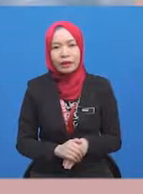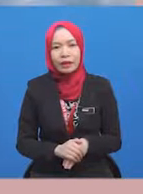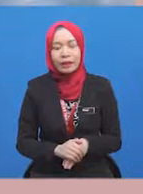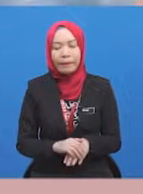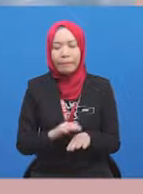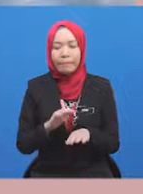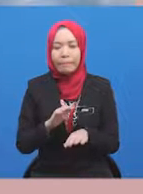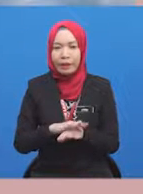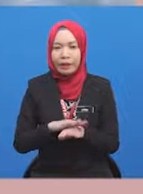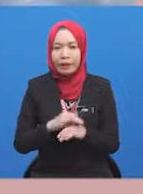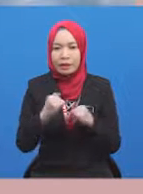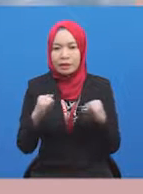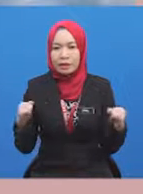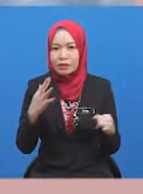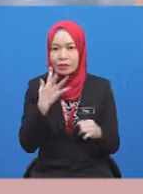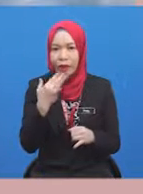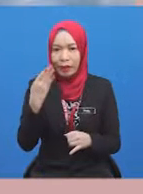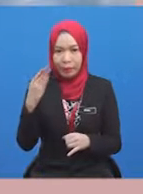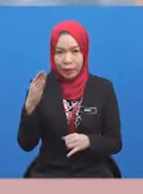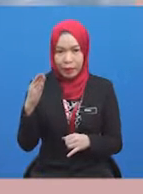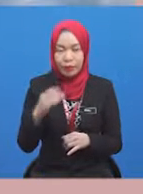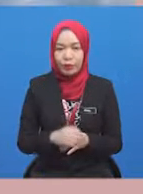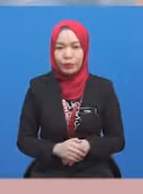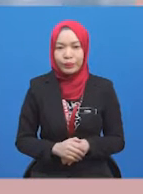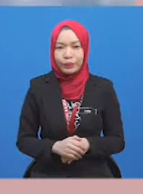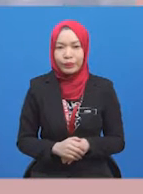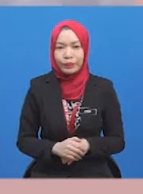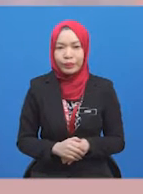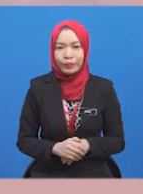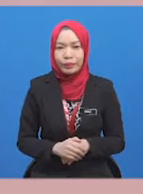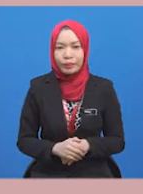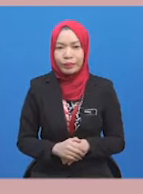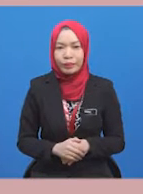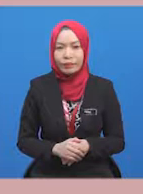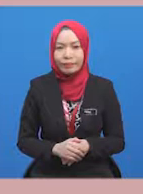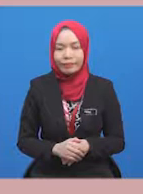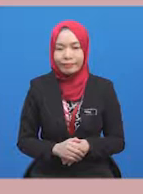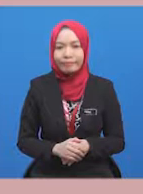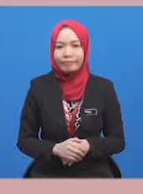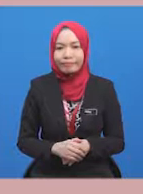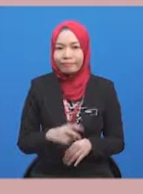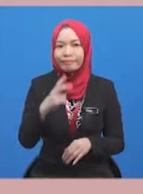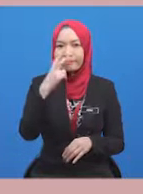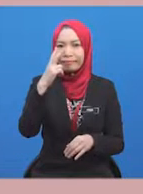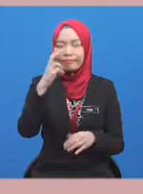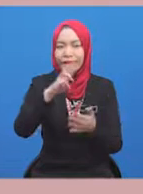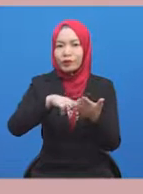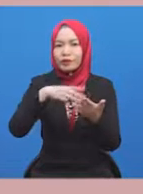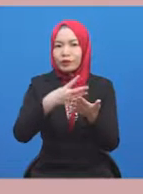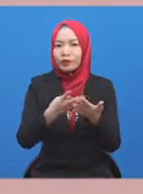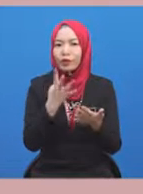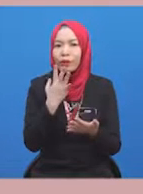Adobe Illustrator, terdapat banyak ton warna biru. Ia bukan terdiri dari satu warna biru